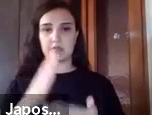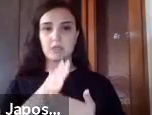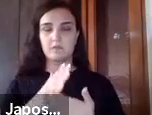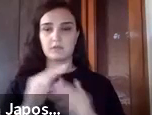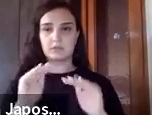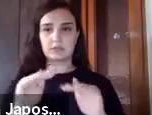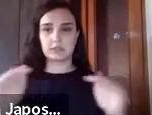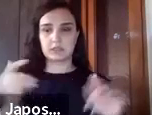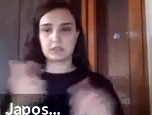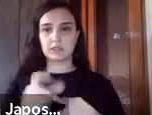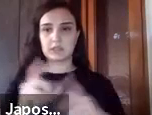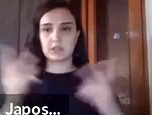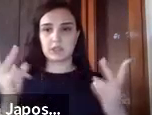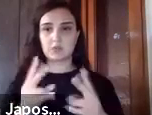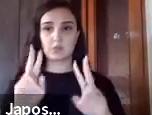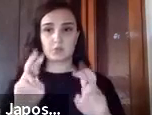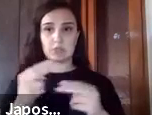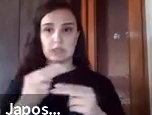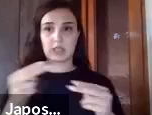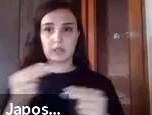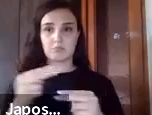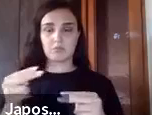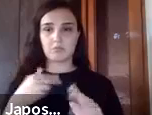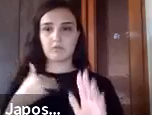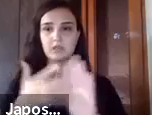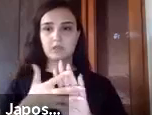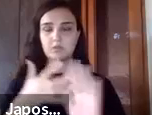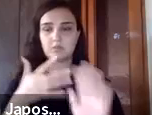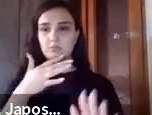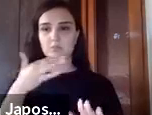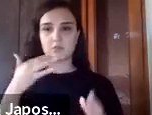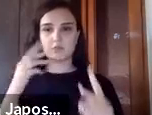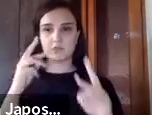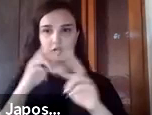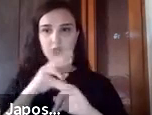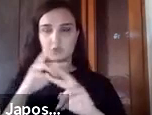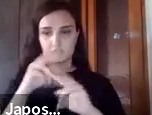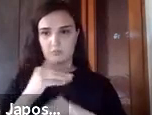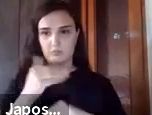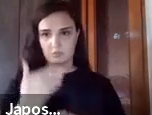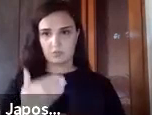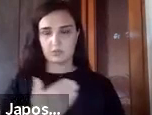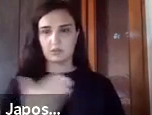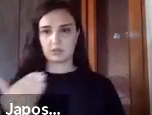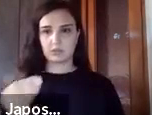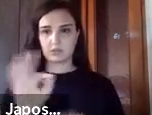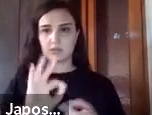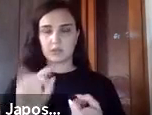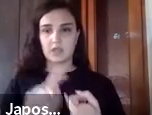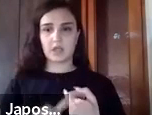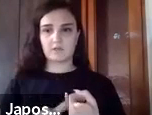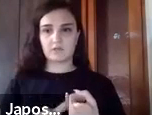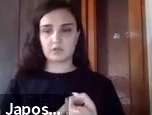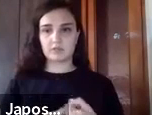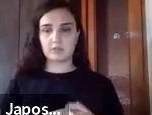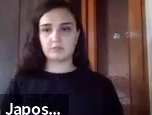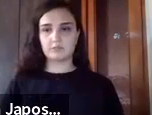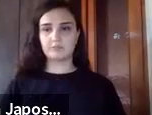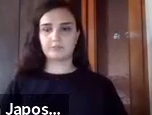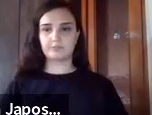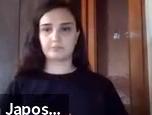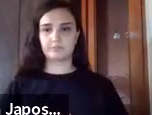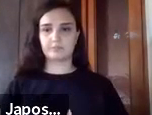ან ძალიან საჭირო თემაა ჩემთვის, რა ვაცნობიერებ უამრავ შეცდომას მათ მიმართ, რასაც ვუშვებო, ხო? ანუ